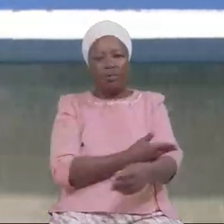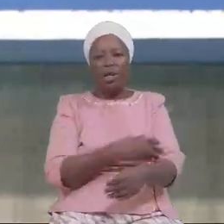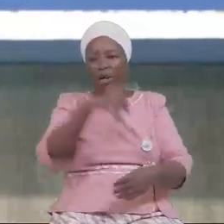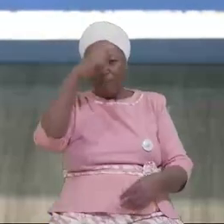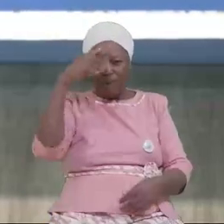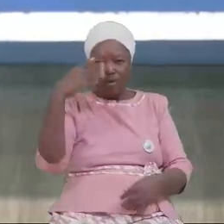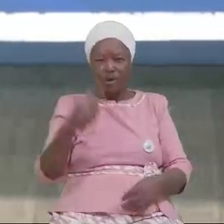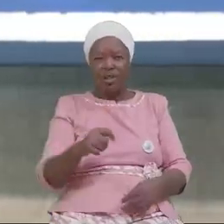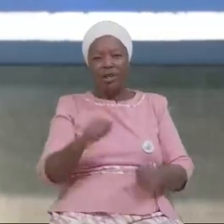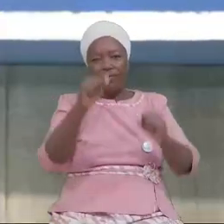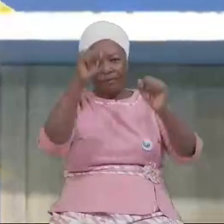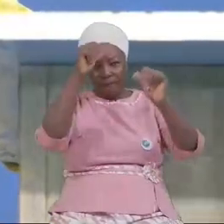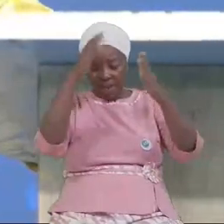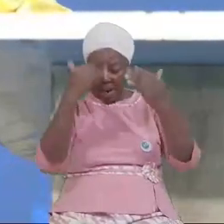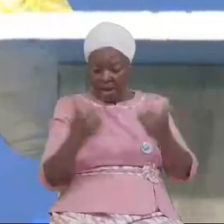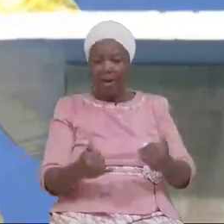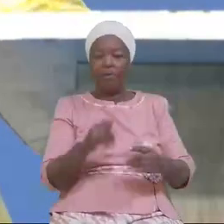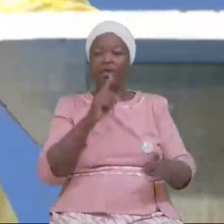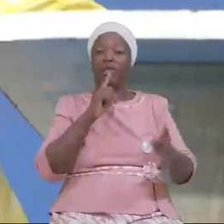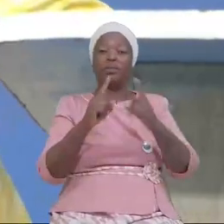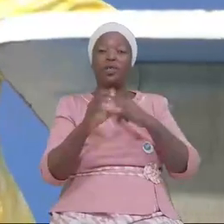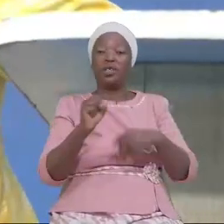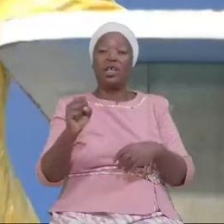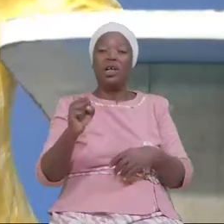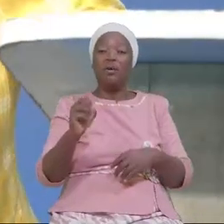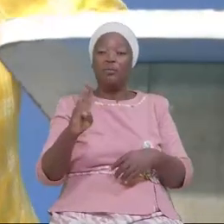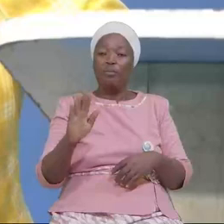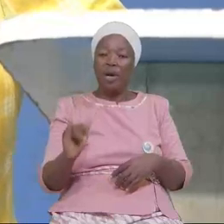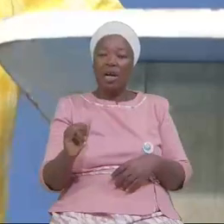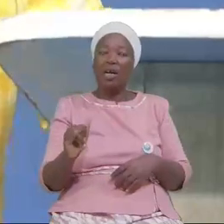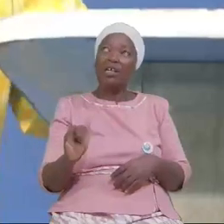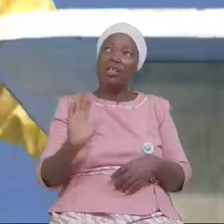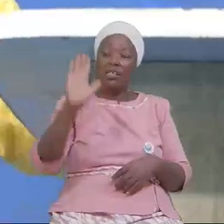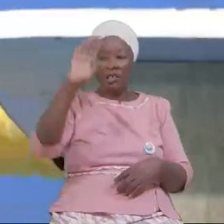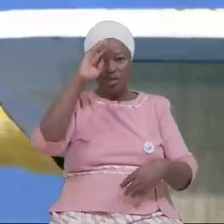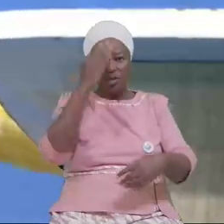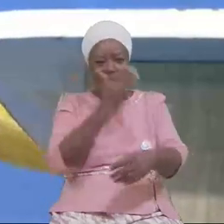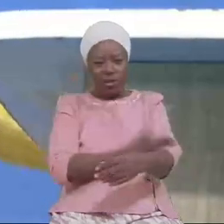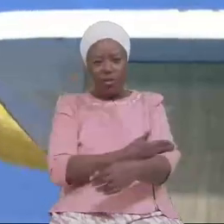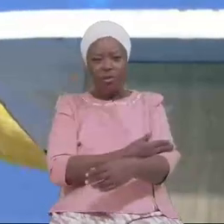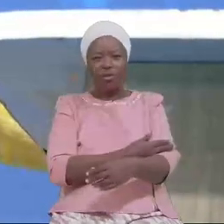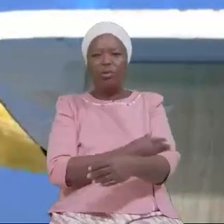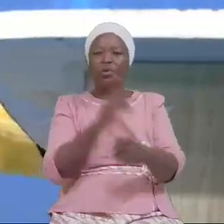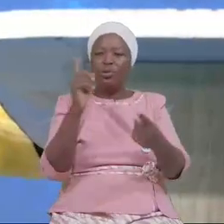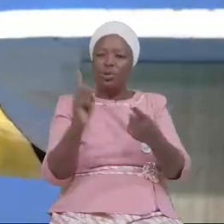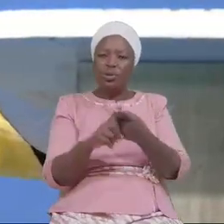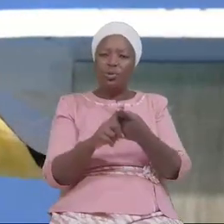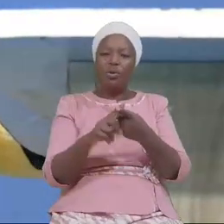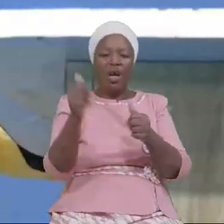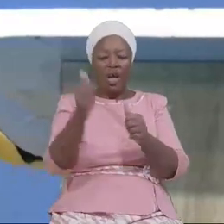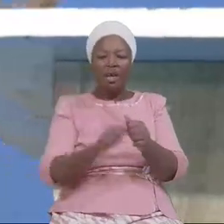Père, maintenant, il parle par son fils à tout